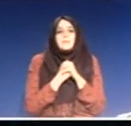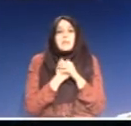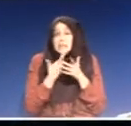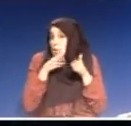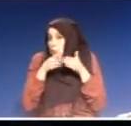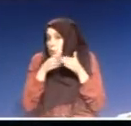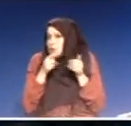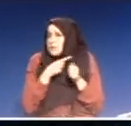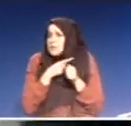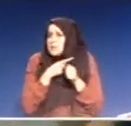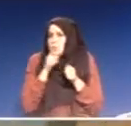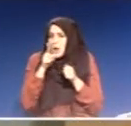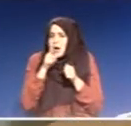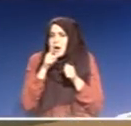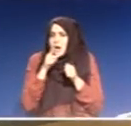شو هنا كي